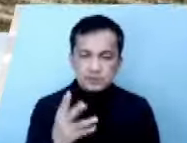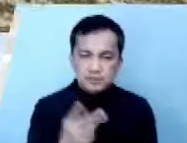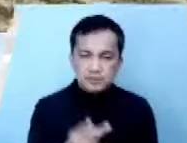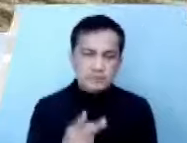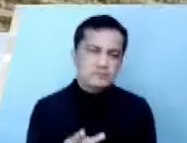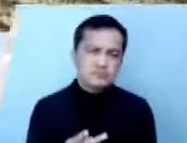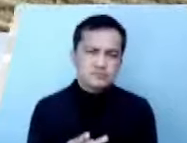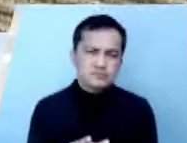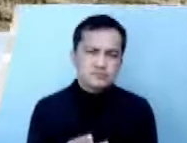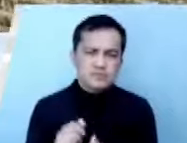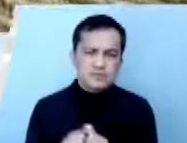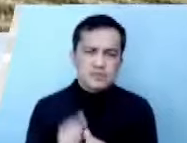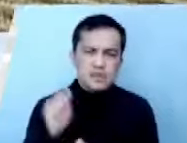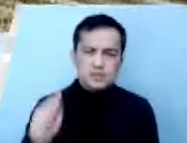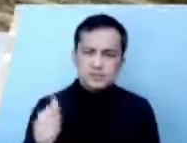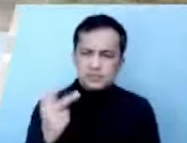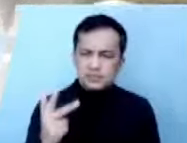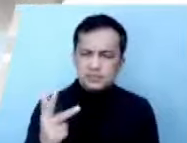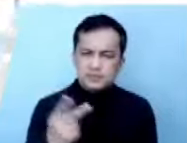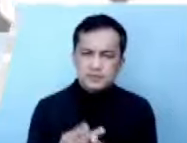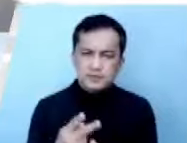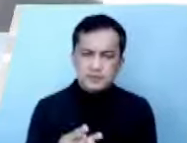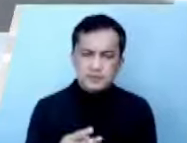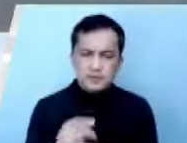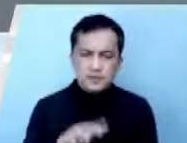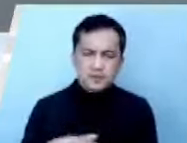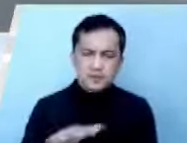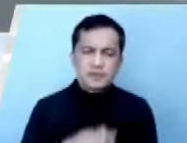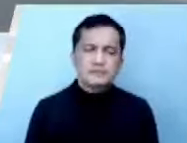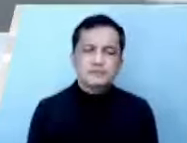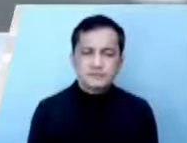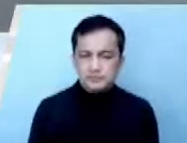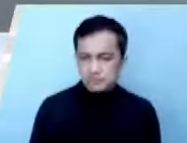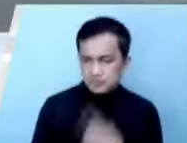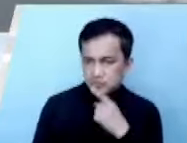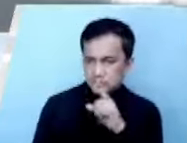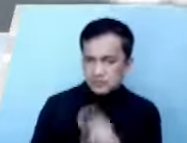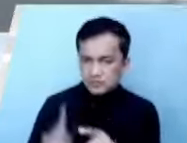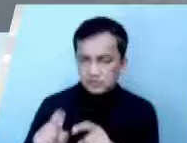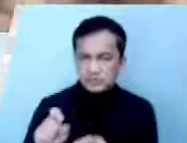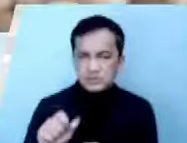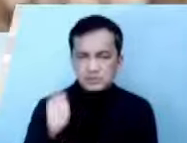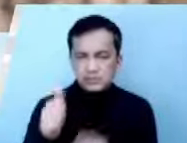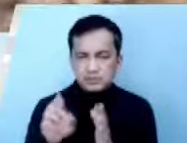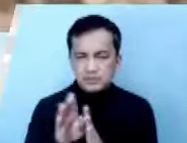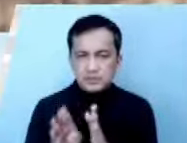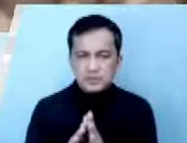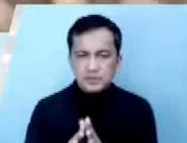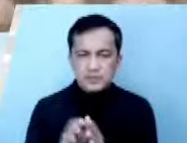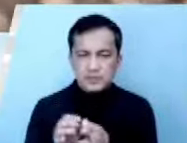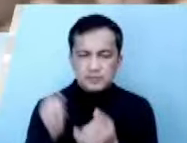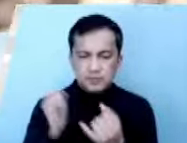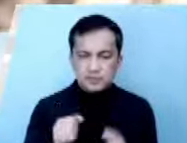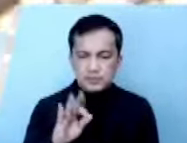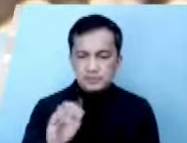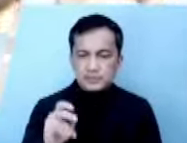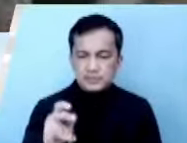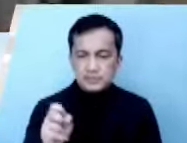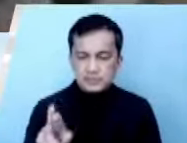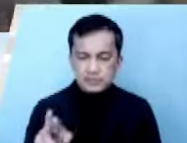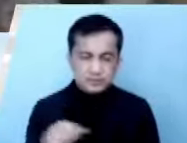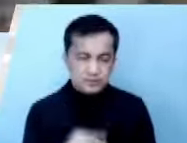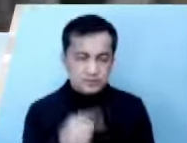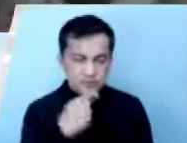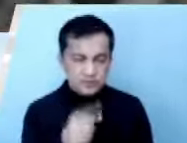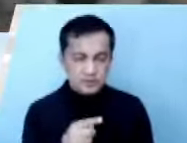malayo sa 30 pesos na presyo ng local. Sinita rin niya ang 10 bilyong pisong imported fertilizer. Gayong ayon sa kanya ay